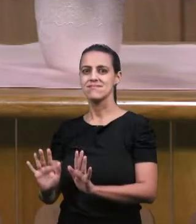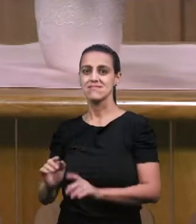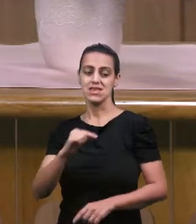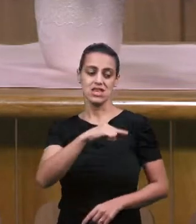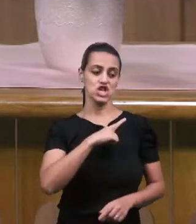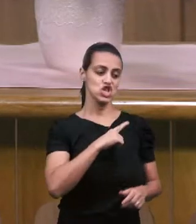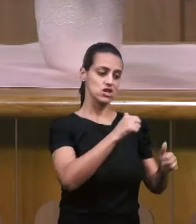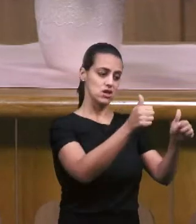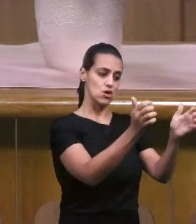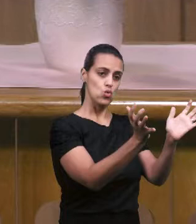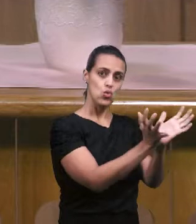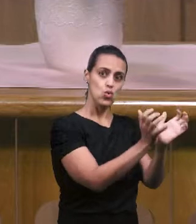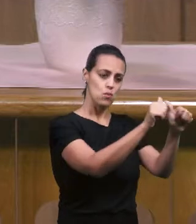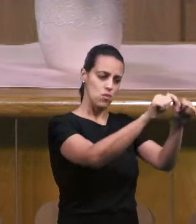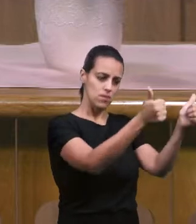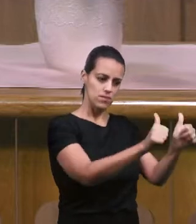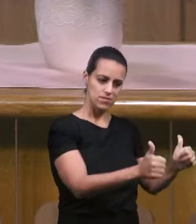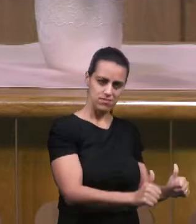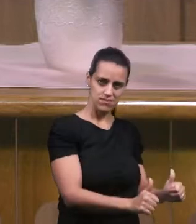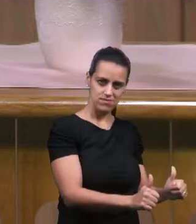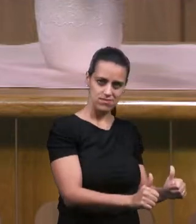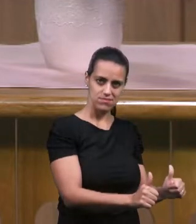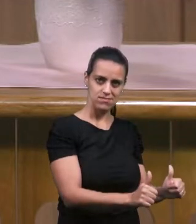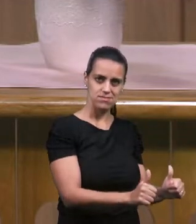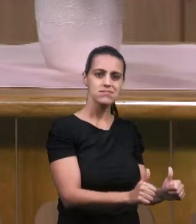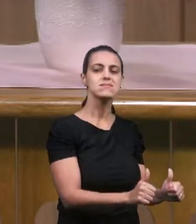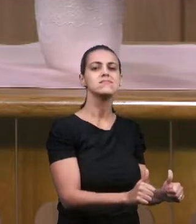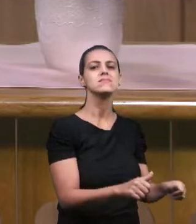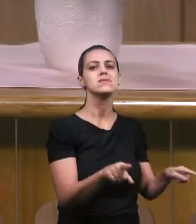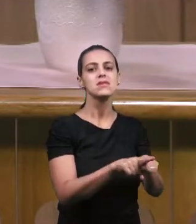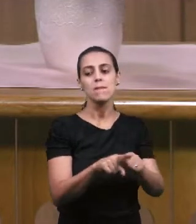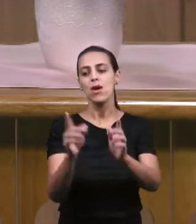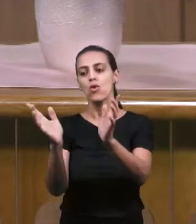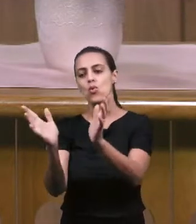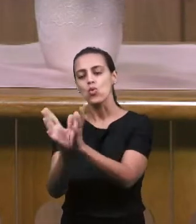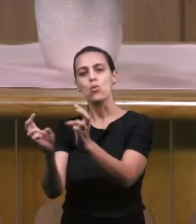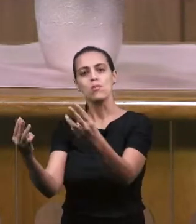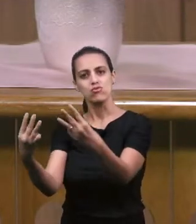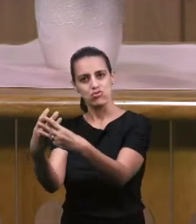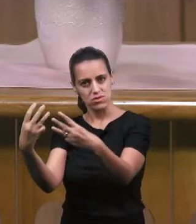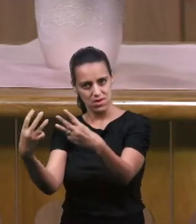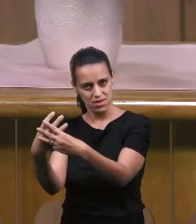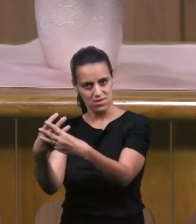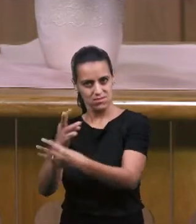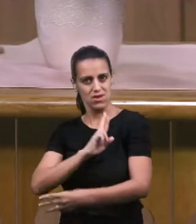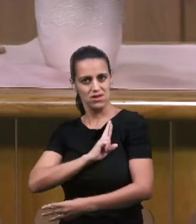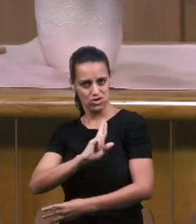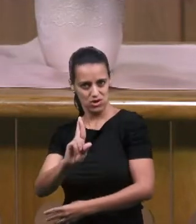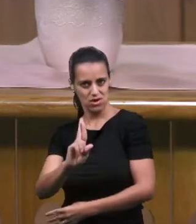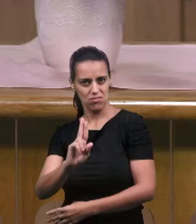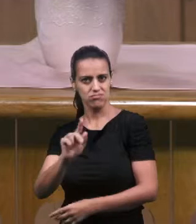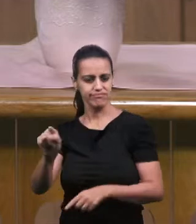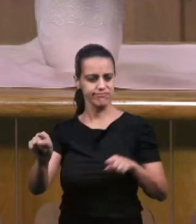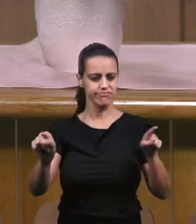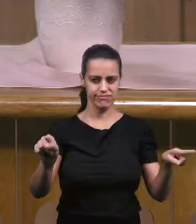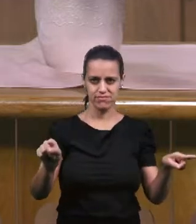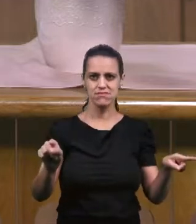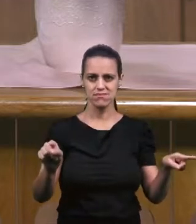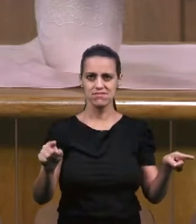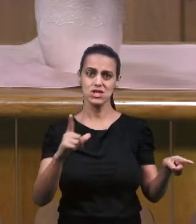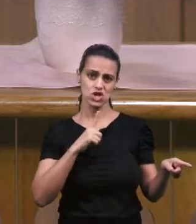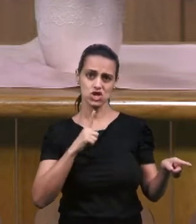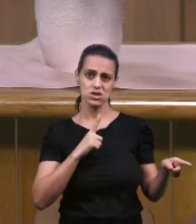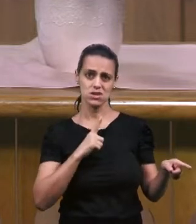le paganisme, existait à l'intérieur du judaïsme, qui était la religion officielle